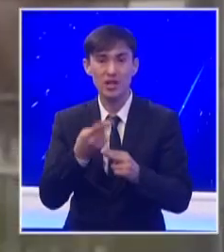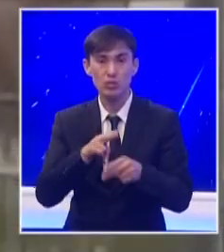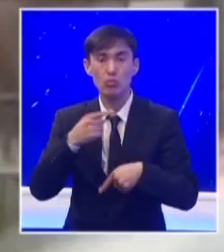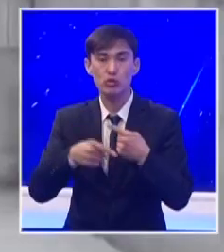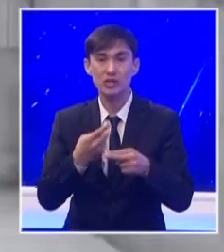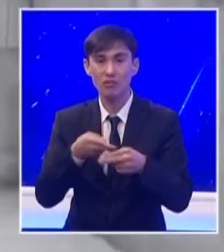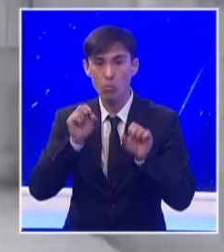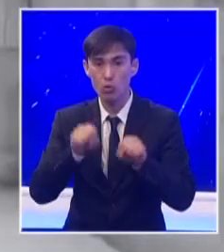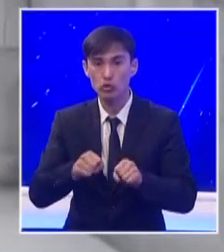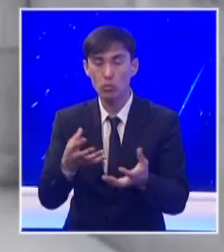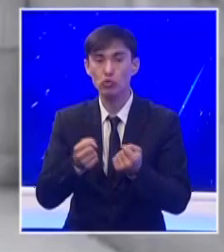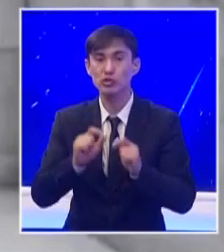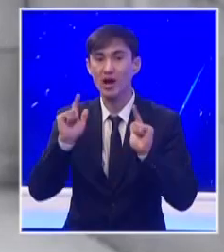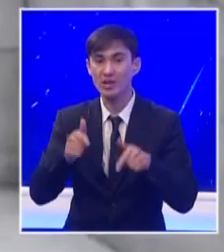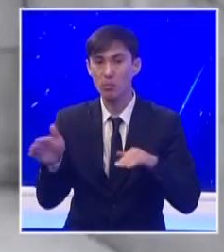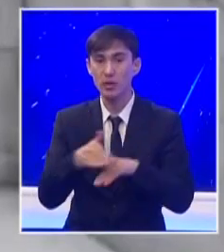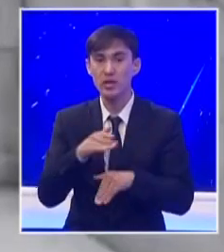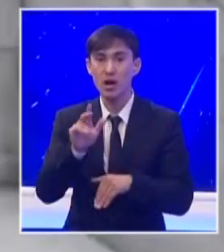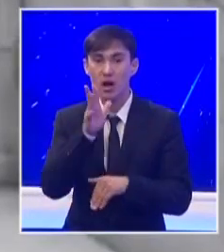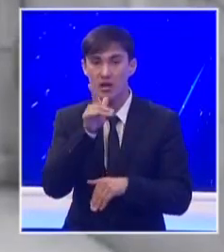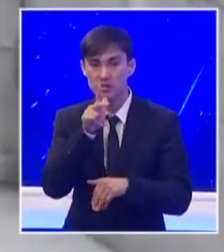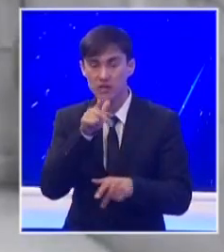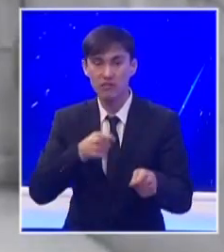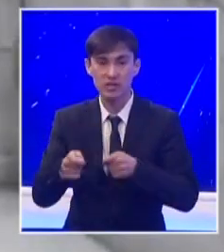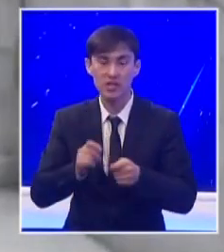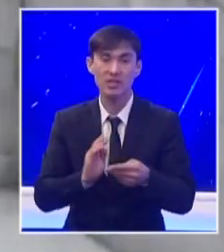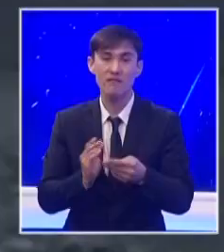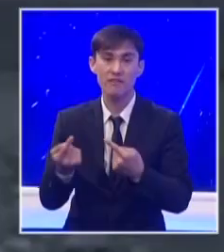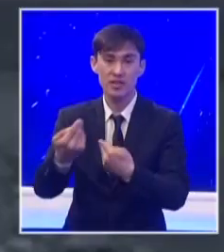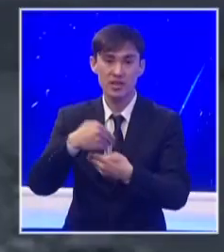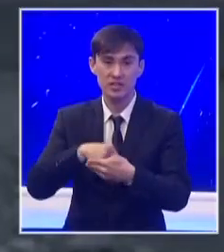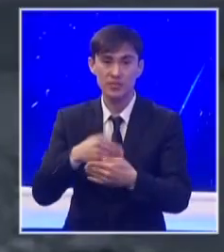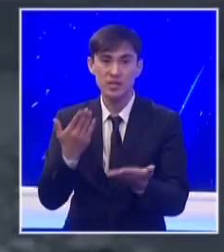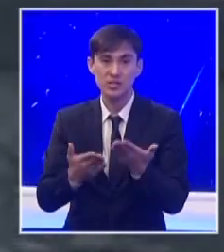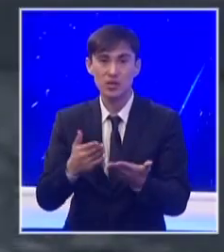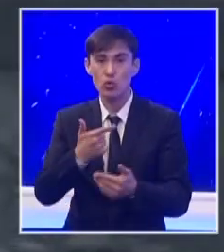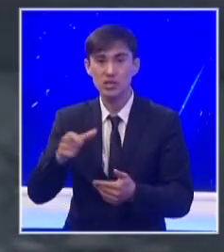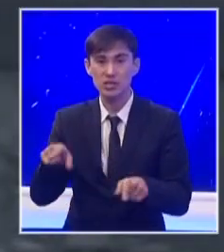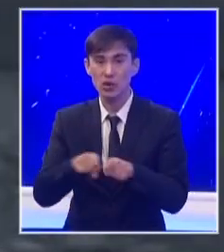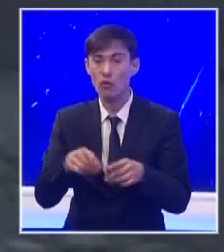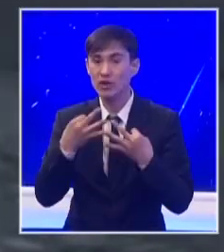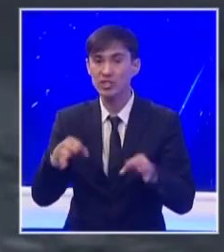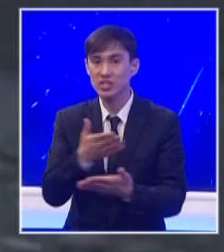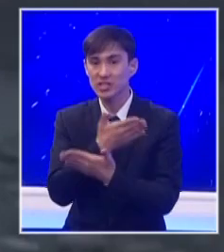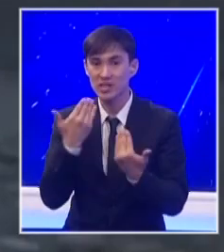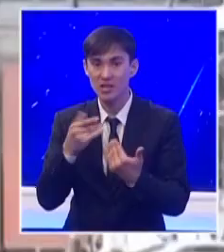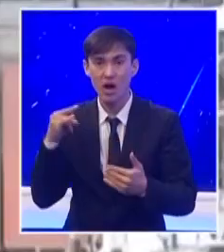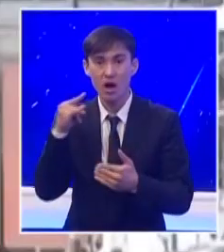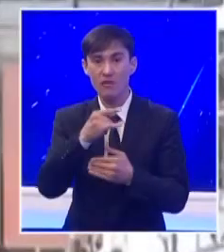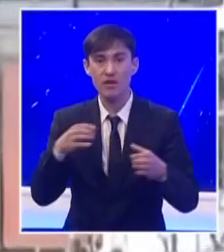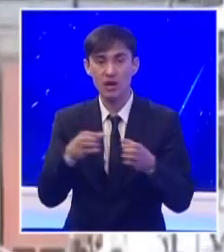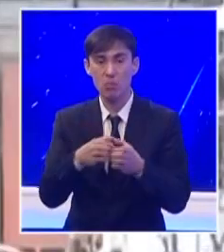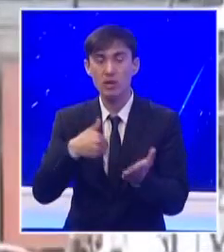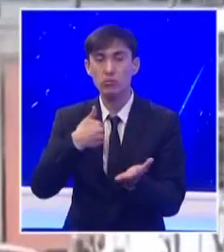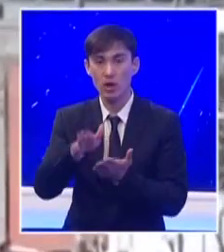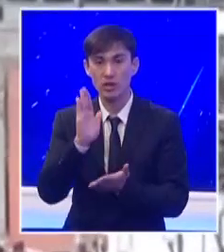после этого можно получить одобрение южнокорейских властей на въезд. Однако, если у гражданина такого разрешения нет, авиакомпания